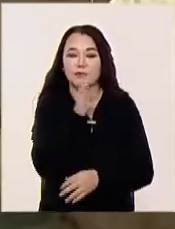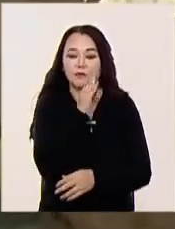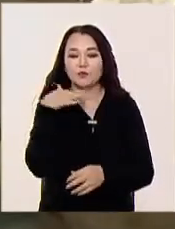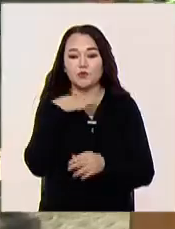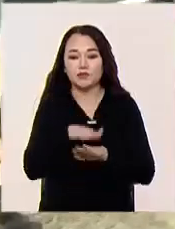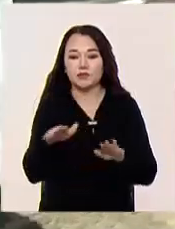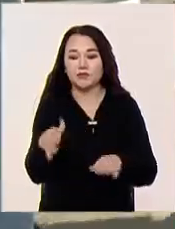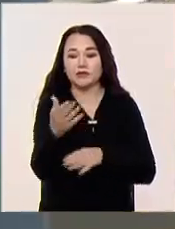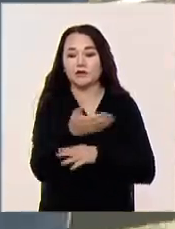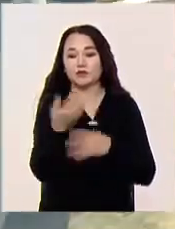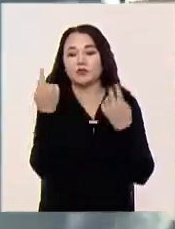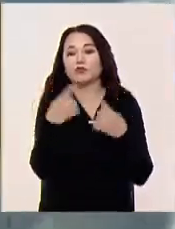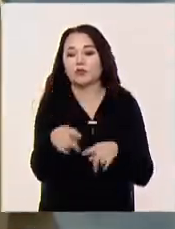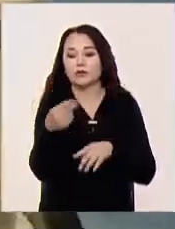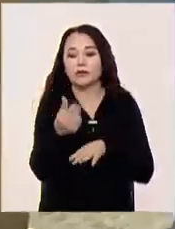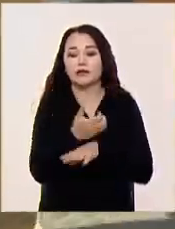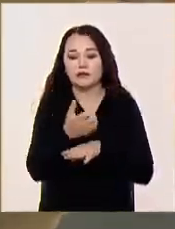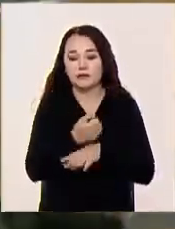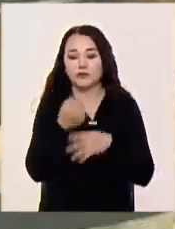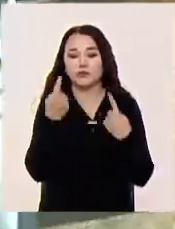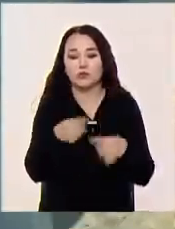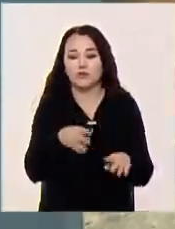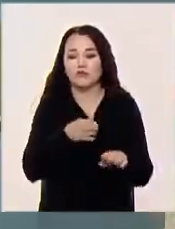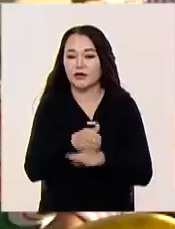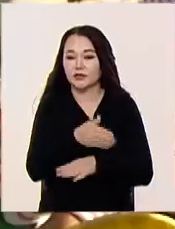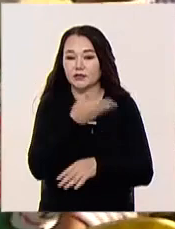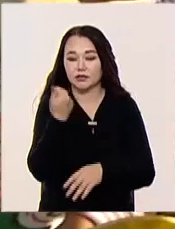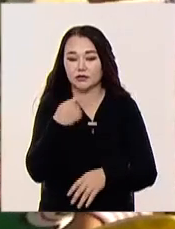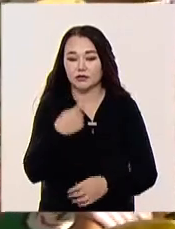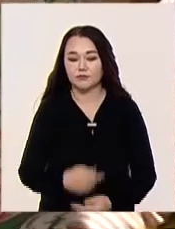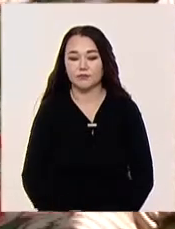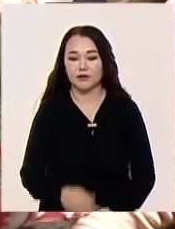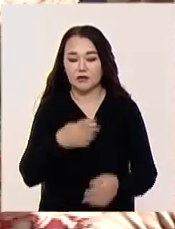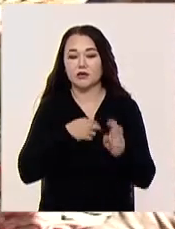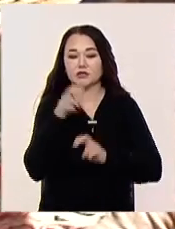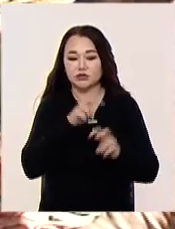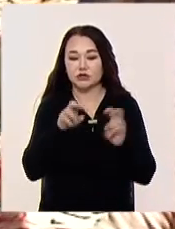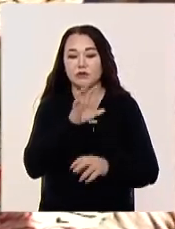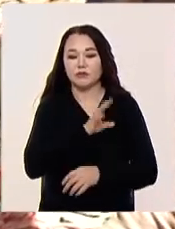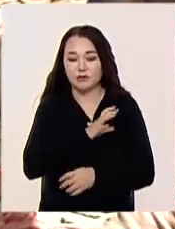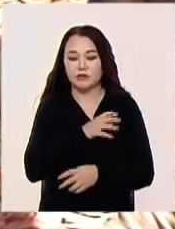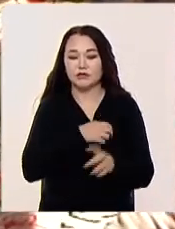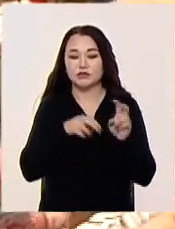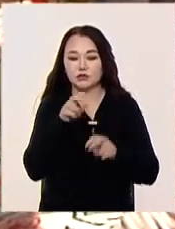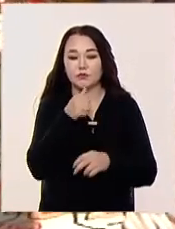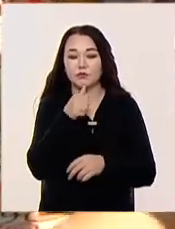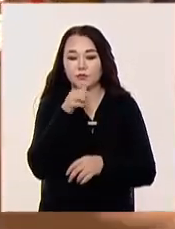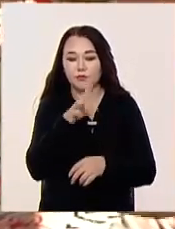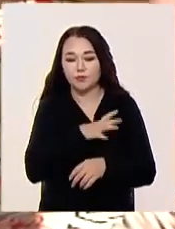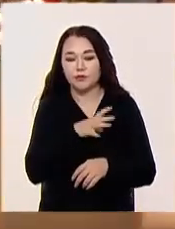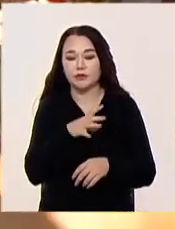ана тіленшіліктен өзге ақша табудың амалын таппадым дейді. Мен де көргенмін бірінші мәрте келген